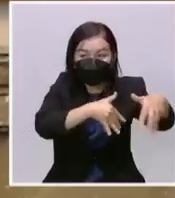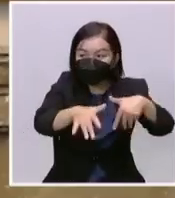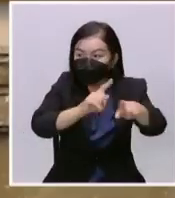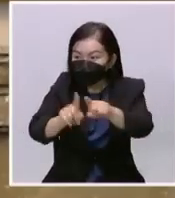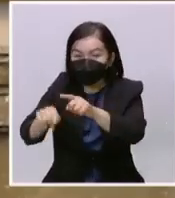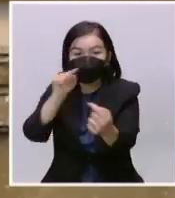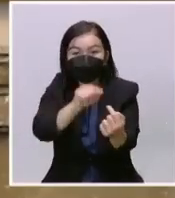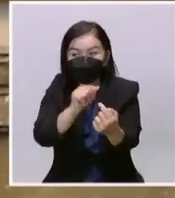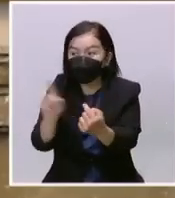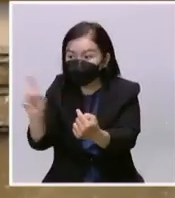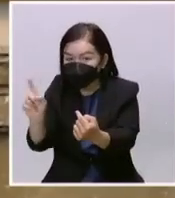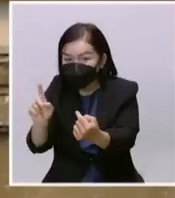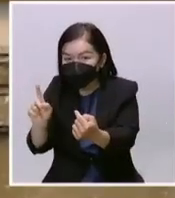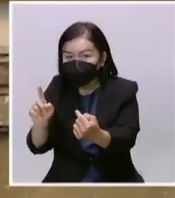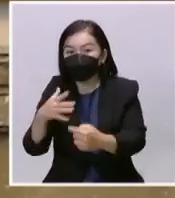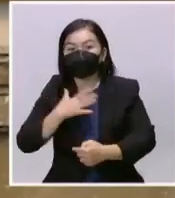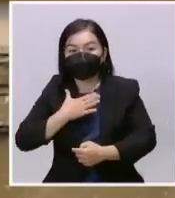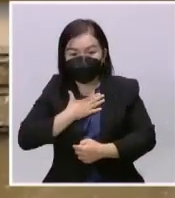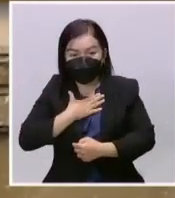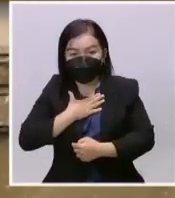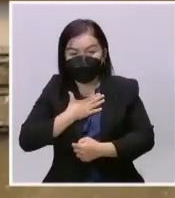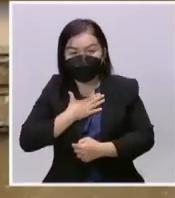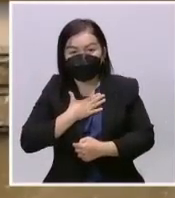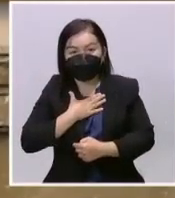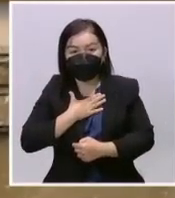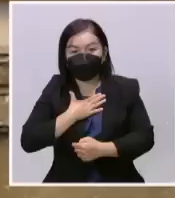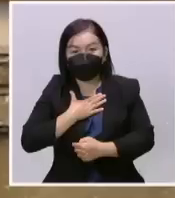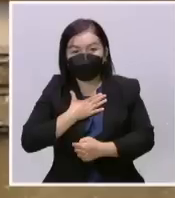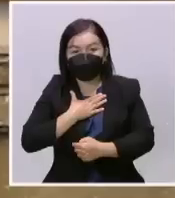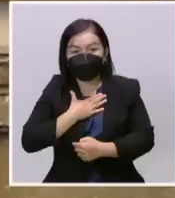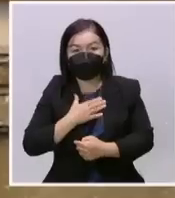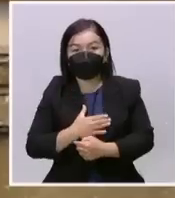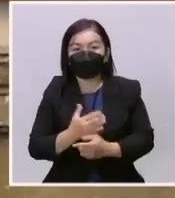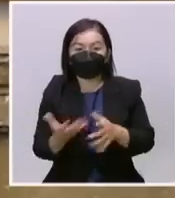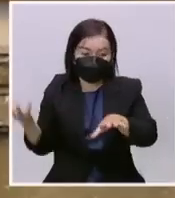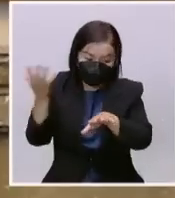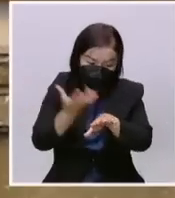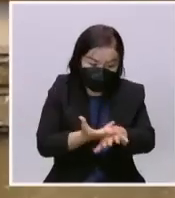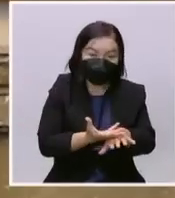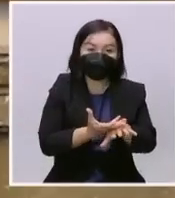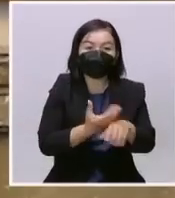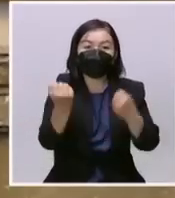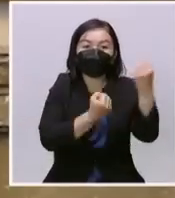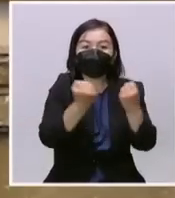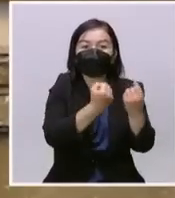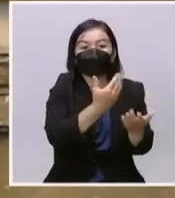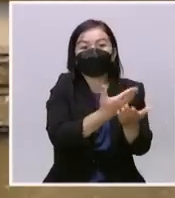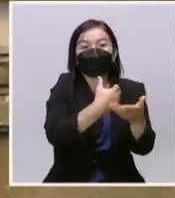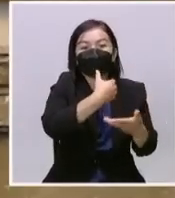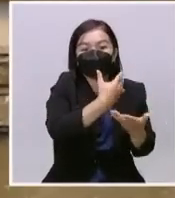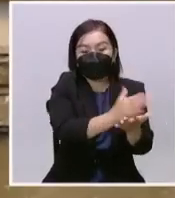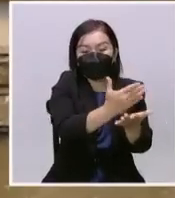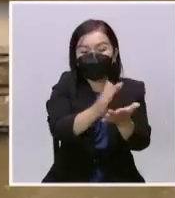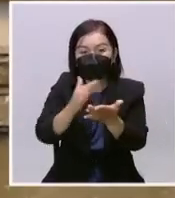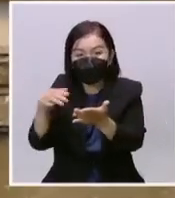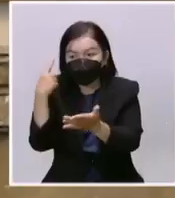นเหมาะสมนะครับแล้วก็ไปตั้งแจกทางนู้นนะครับร่วมมือกันส่งเสริมว่า